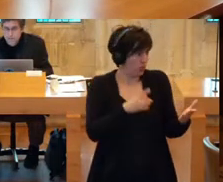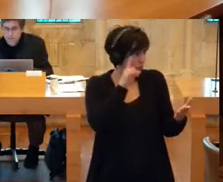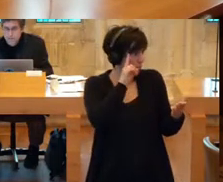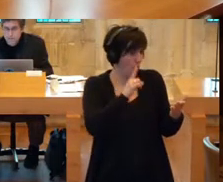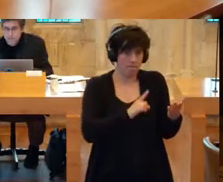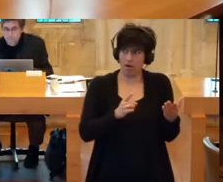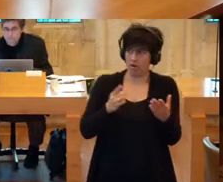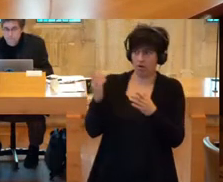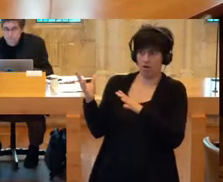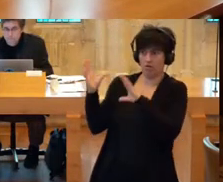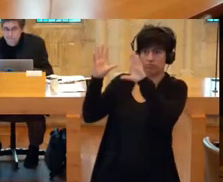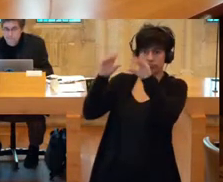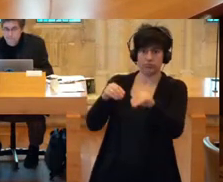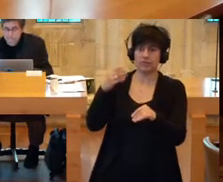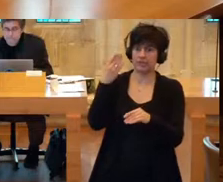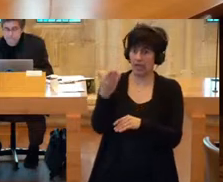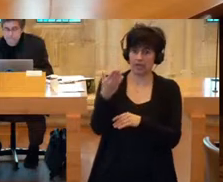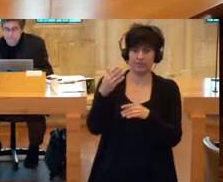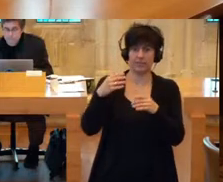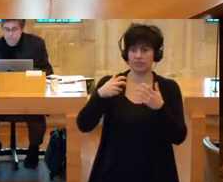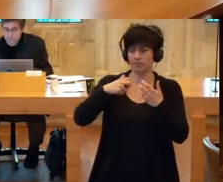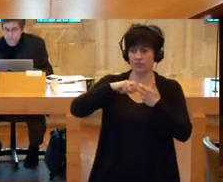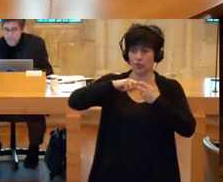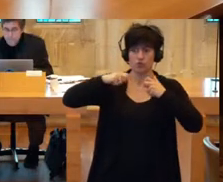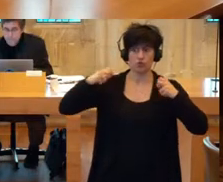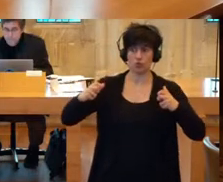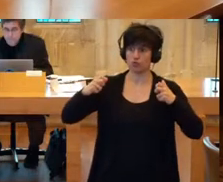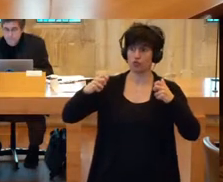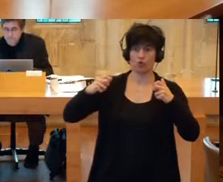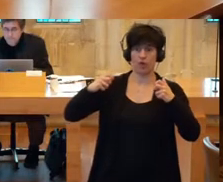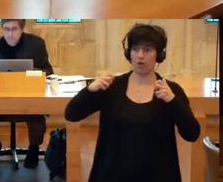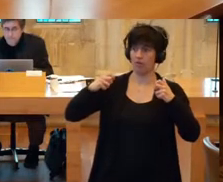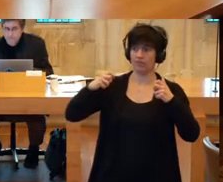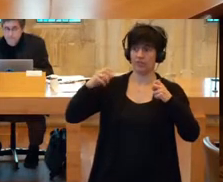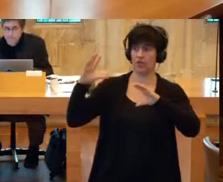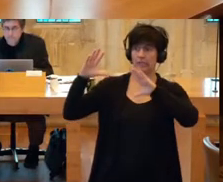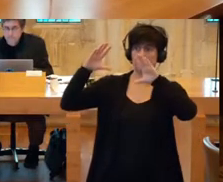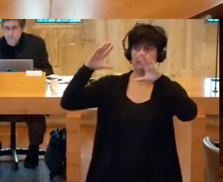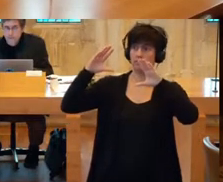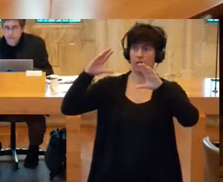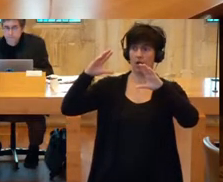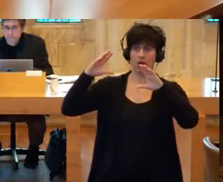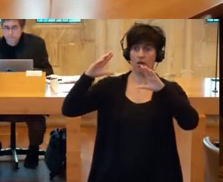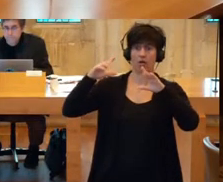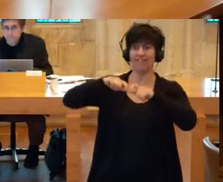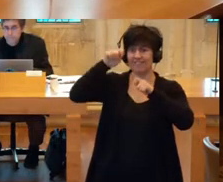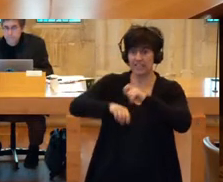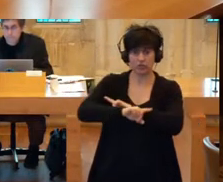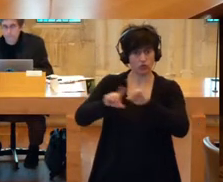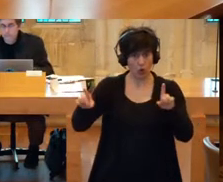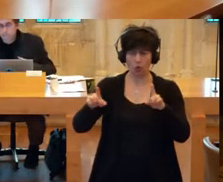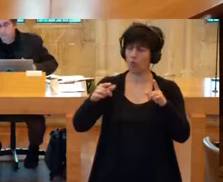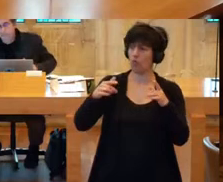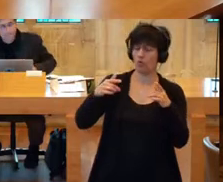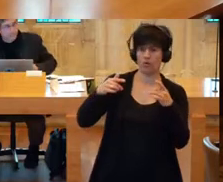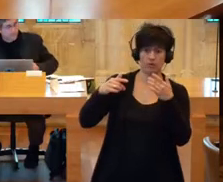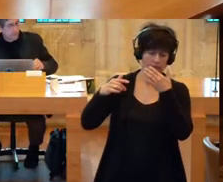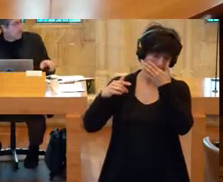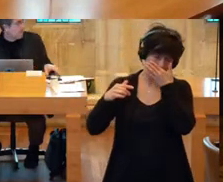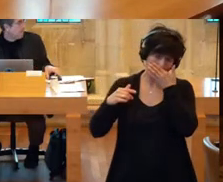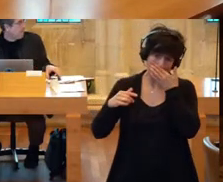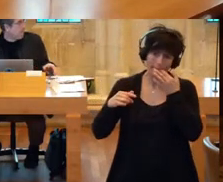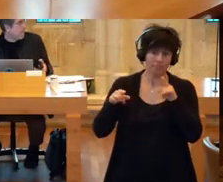cette structure autoportée en respectant une intégration paysagère. Et puis, je connais aussi